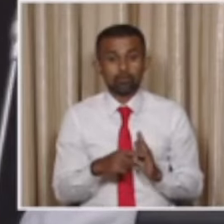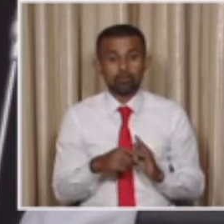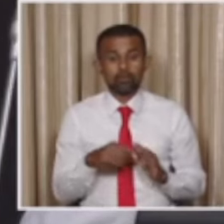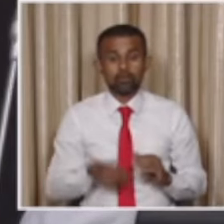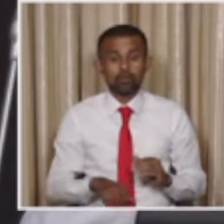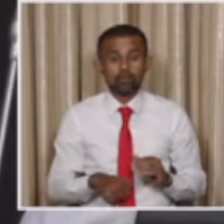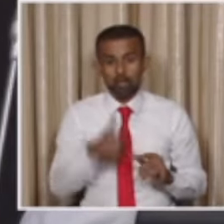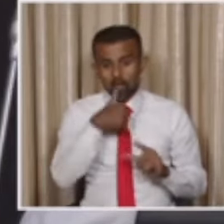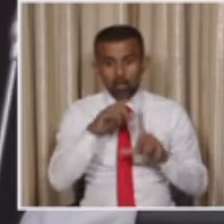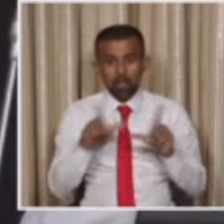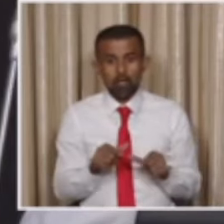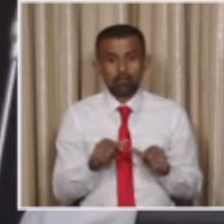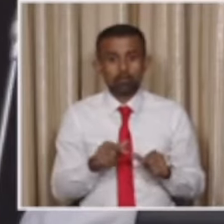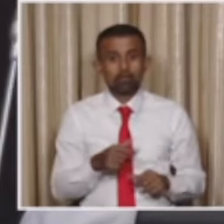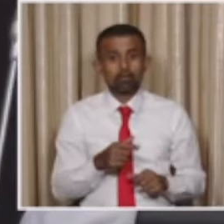සභාපති වෙලා ඉන්නකොට